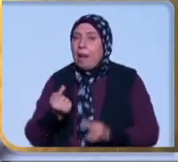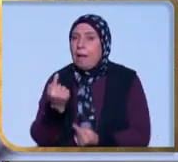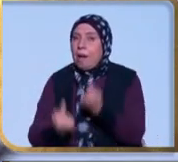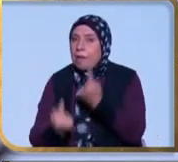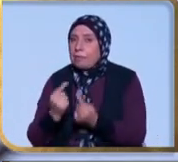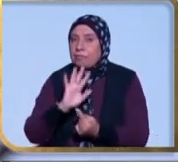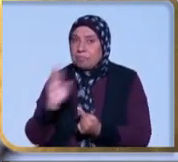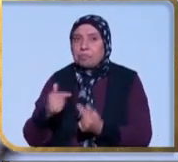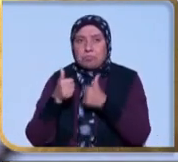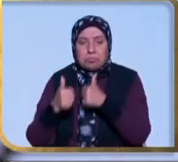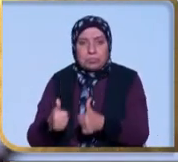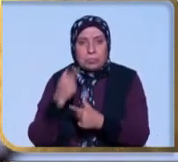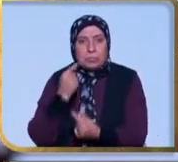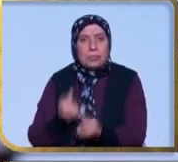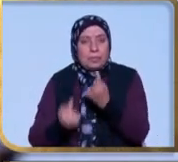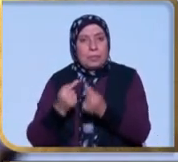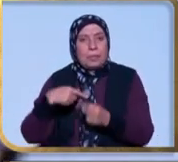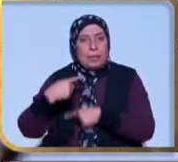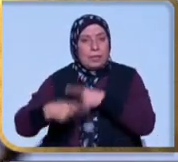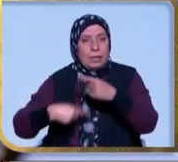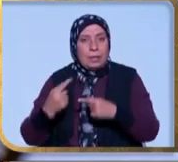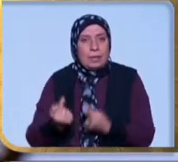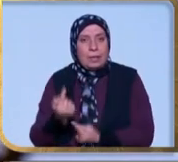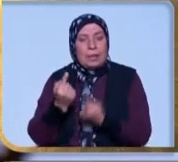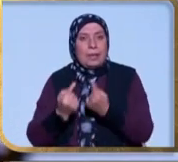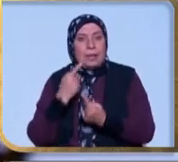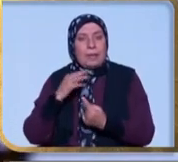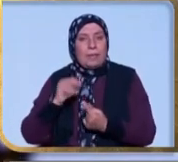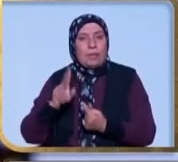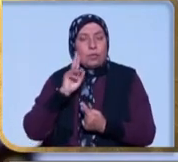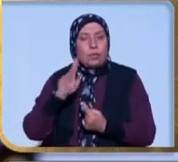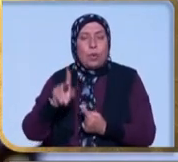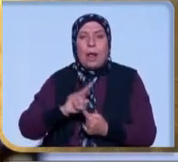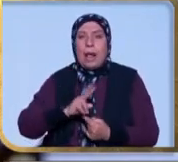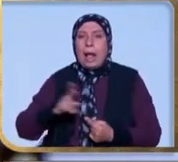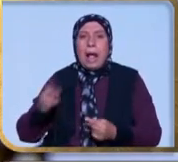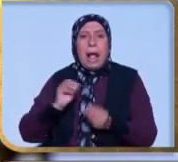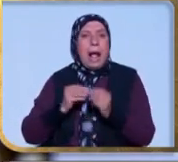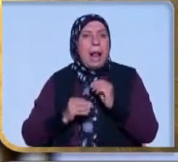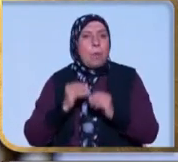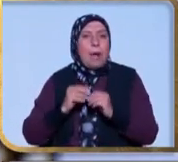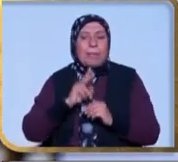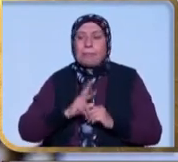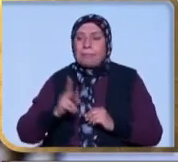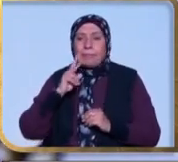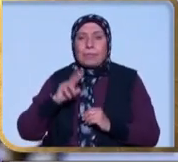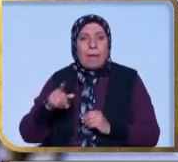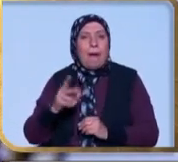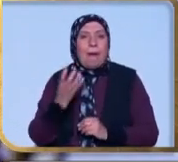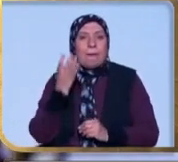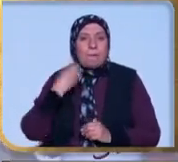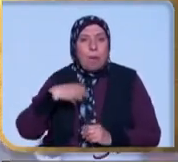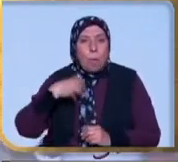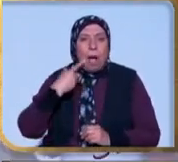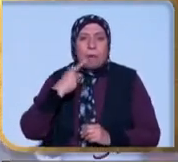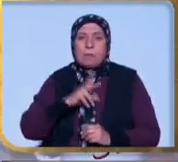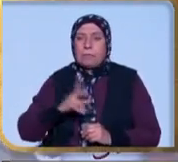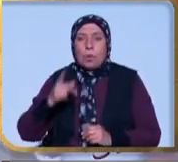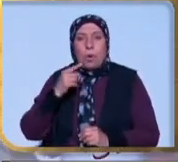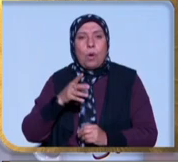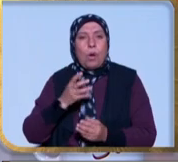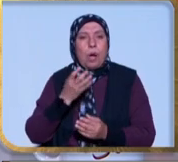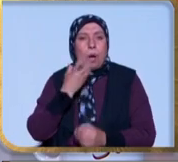الزروع والثمار والحقول بقت فيها ألوان كثيرة من الفواكه والخضروات